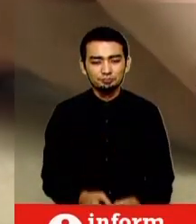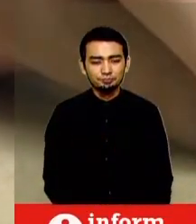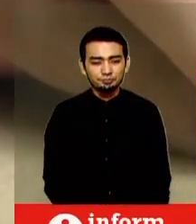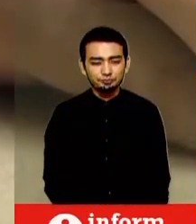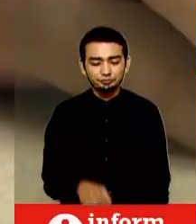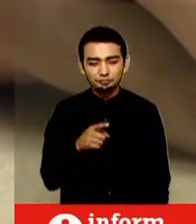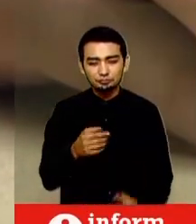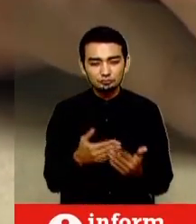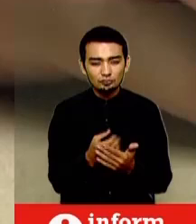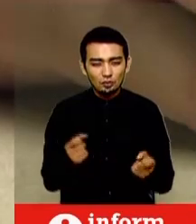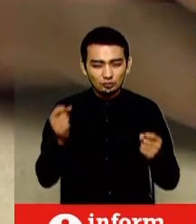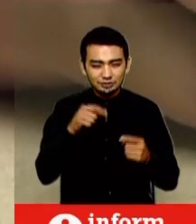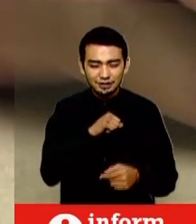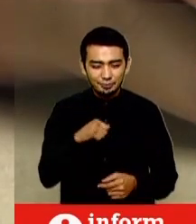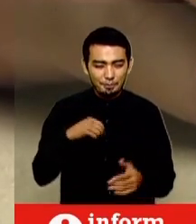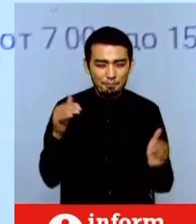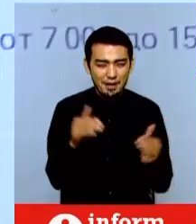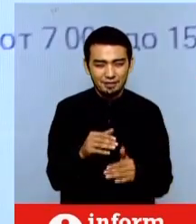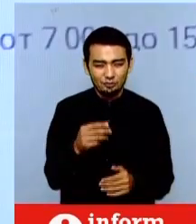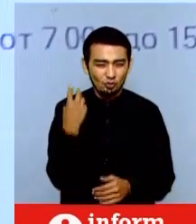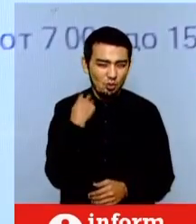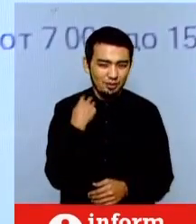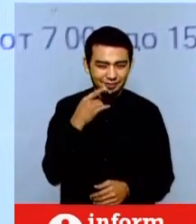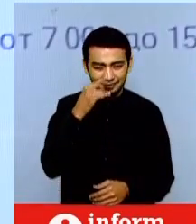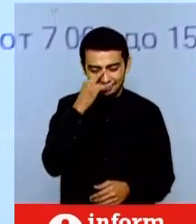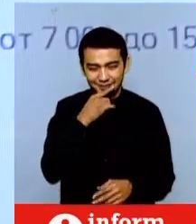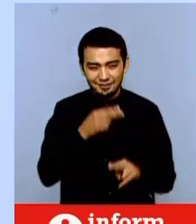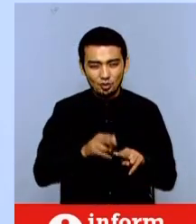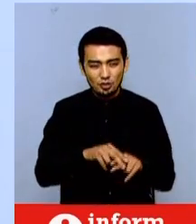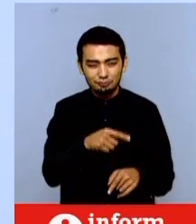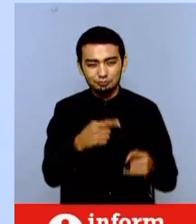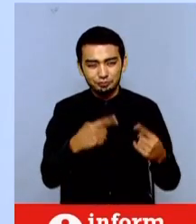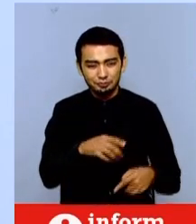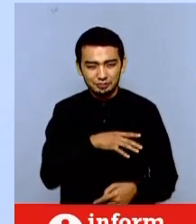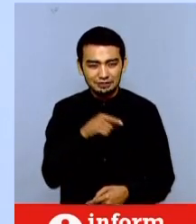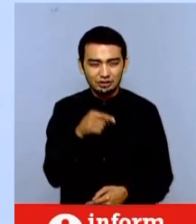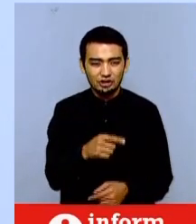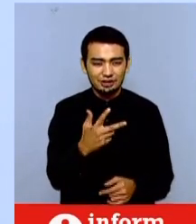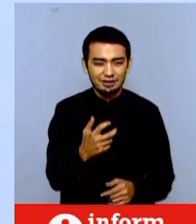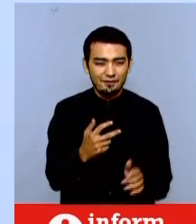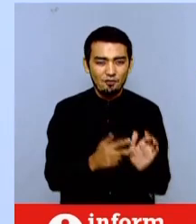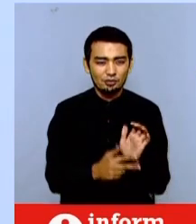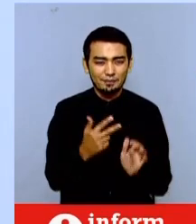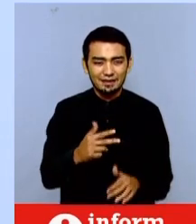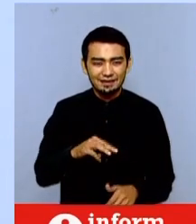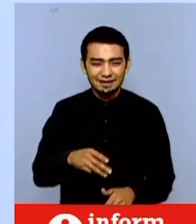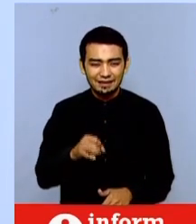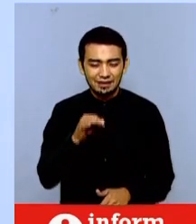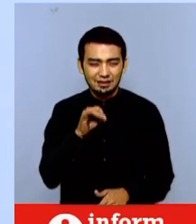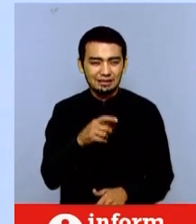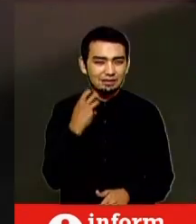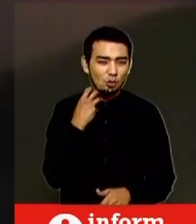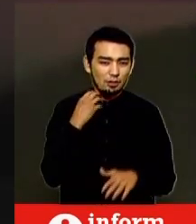прошла информация, что самый маленький долг, который списали казахстанцу, признанному банкротом, это 1383 тенге, он из Кызылорды.